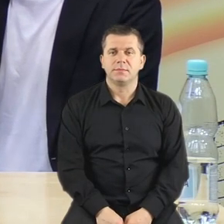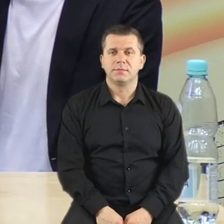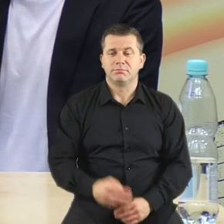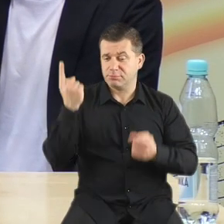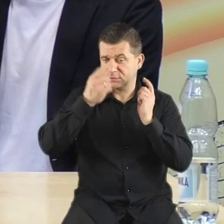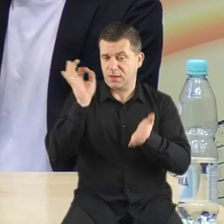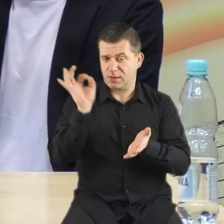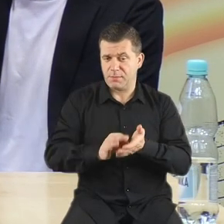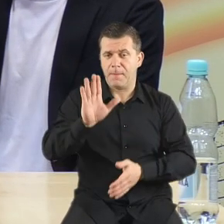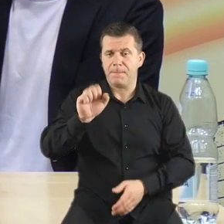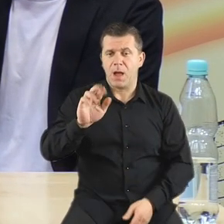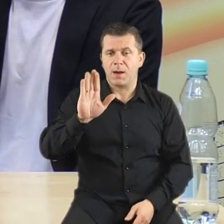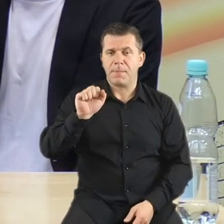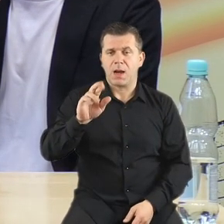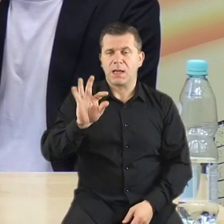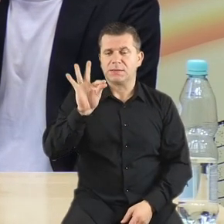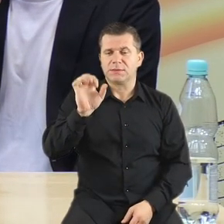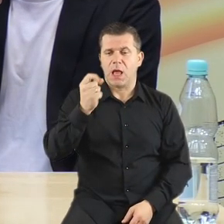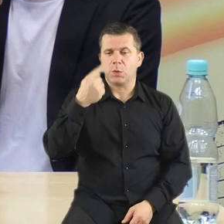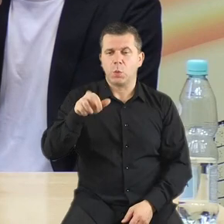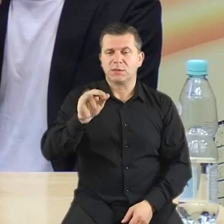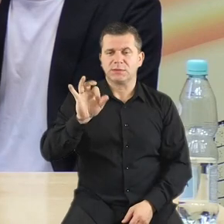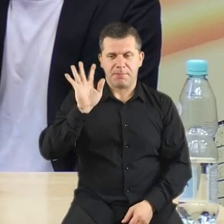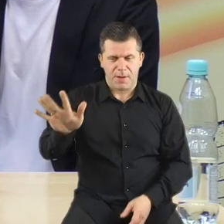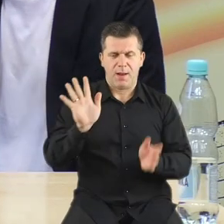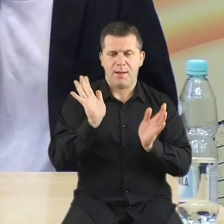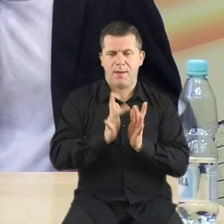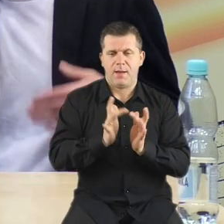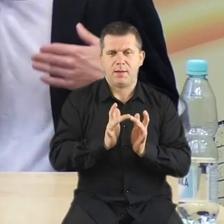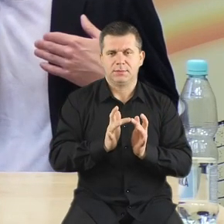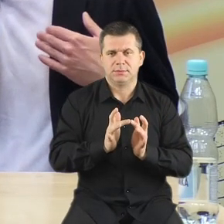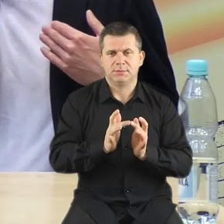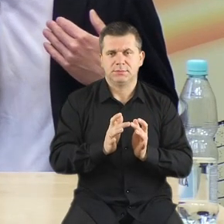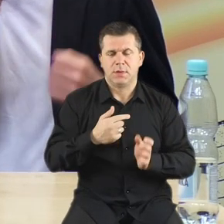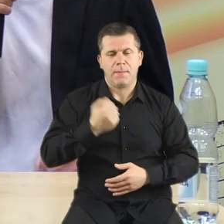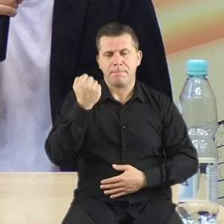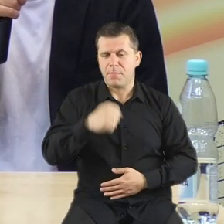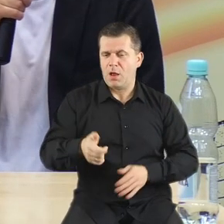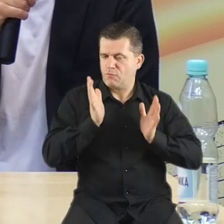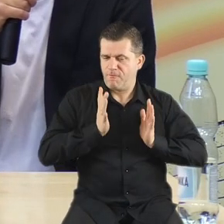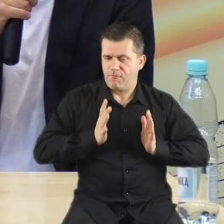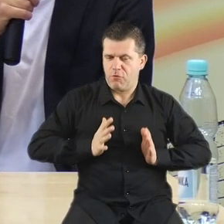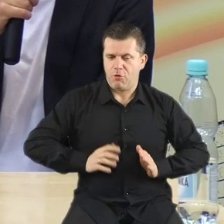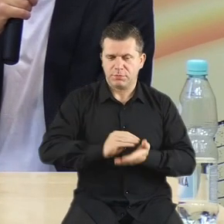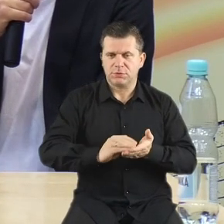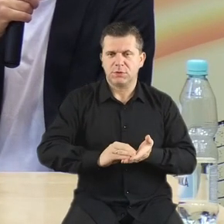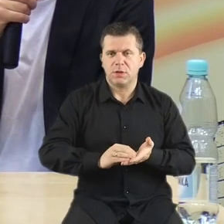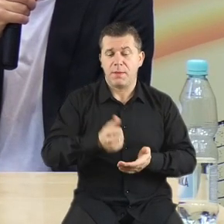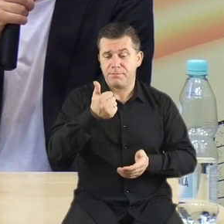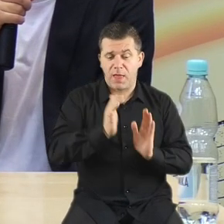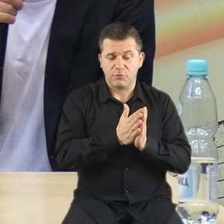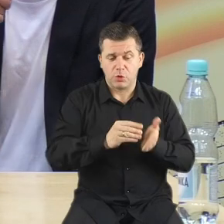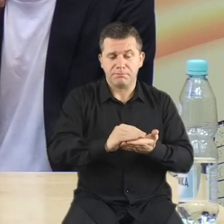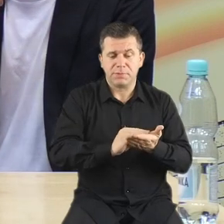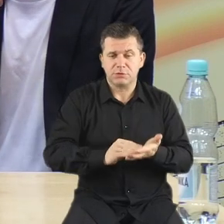że na pewno Barbara Sadurska ma rację, że jest coś takiego, że ja bardzo wolno piszę. Pierwszą książkę pisałem 3